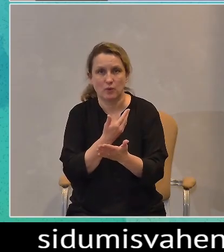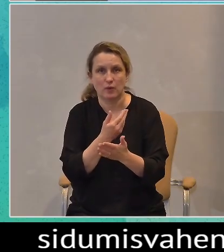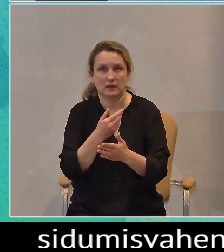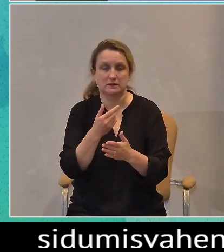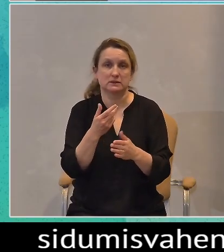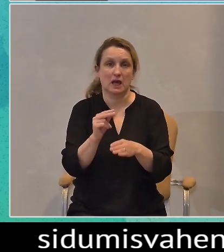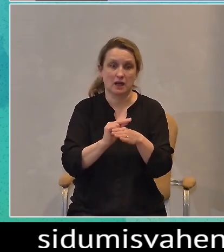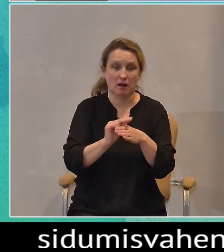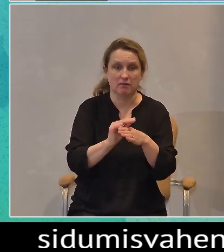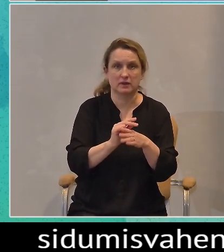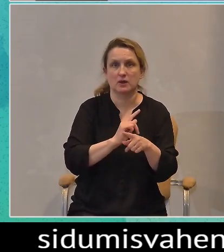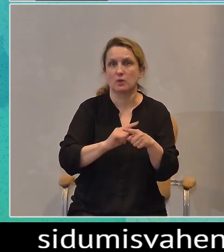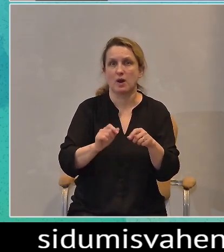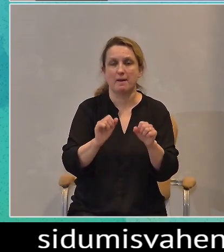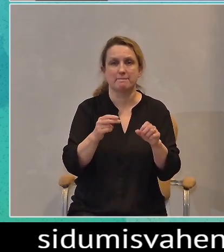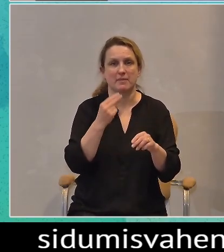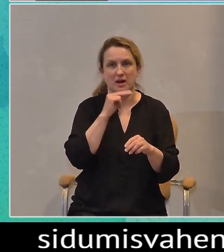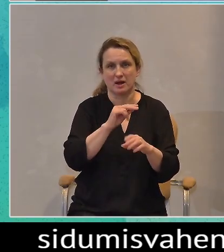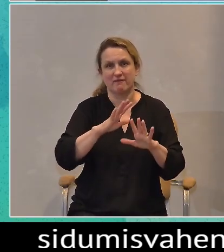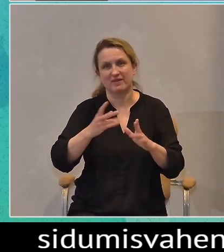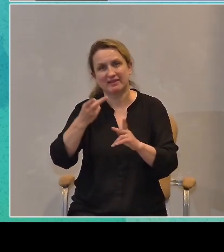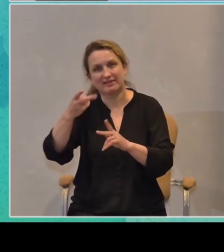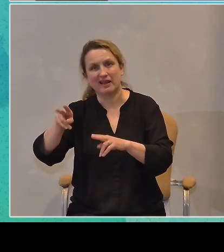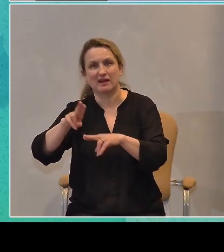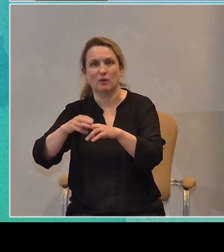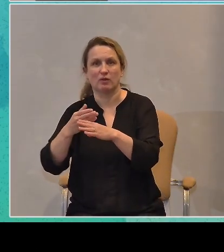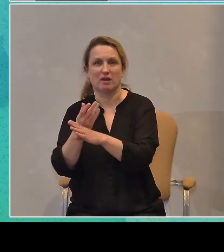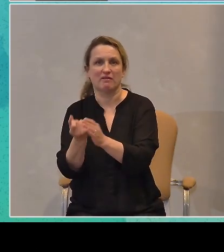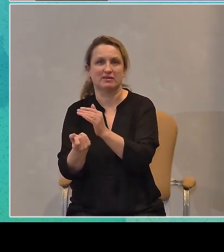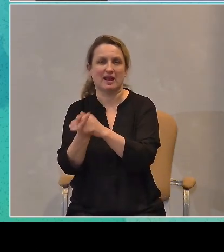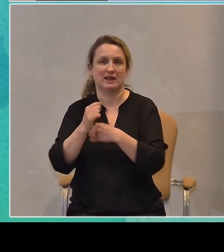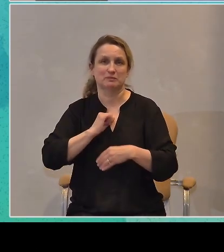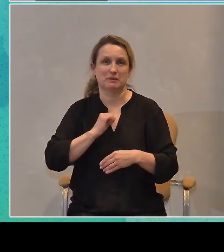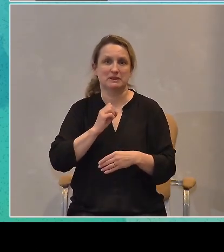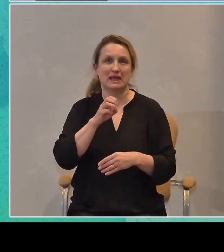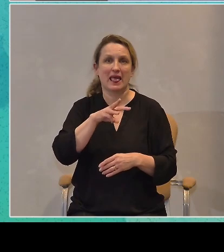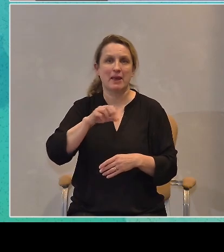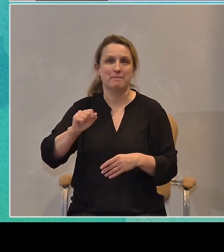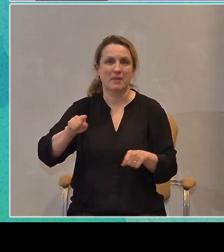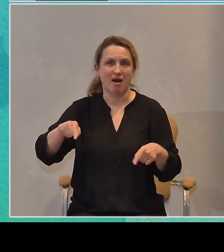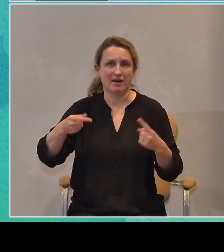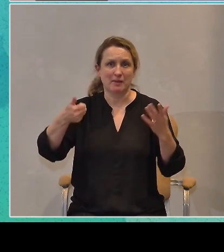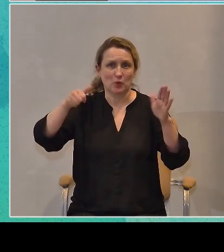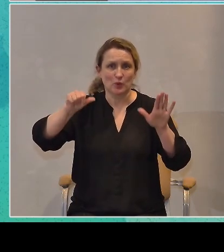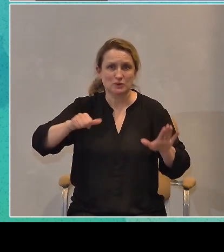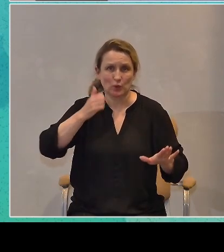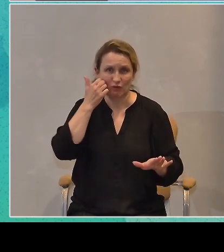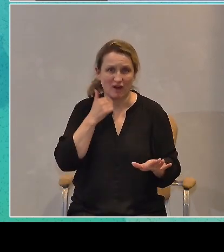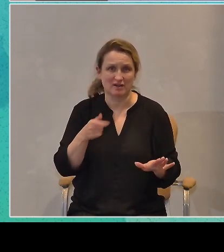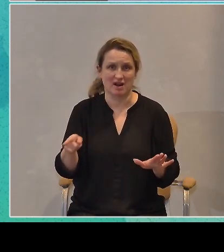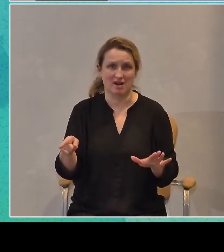väga kiiresti või siis tekivad uued paikmed, sest et emma areneb, ta on tänaseks juba 6 kuu vanune